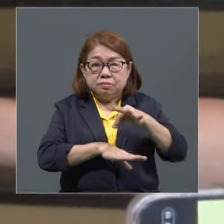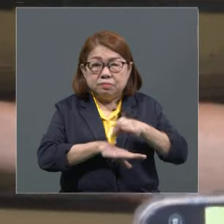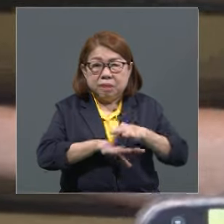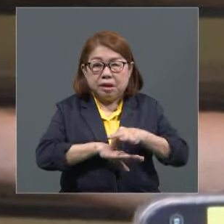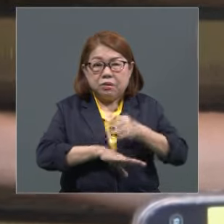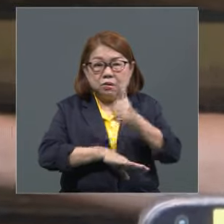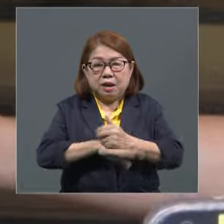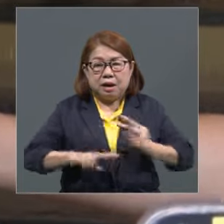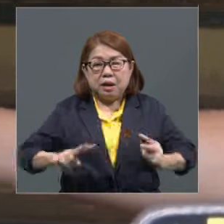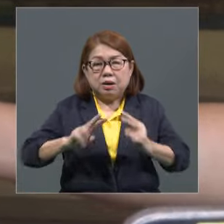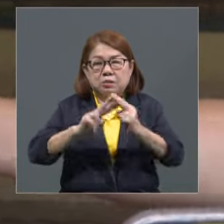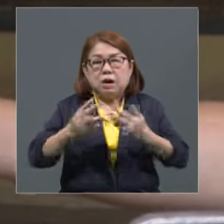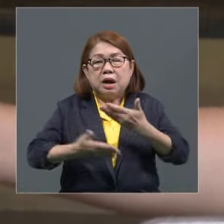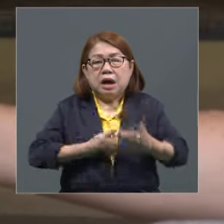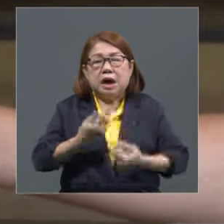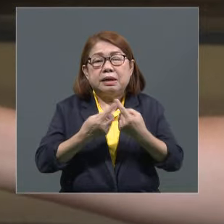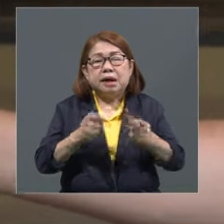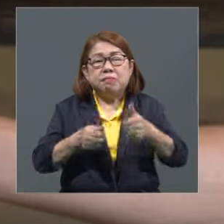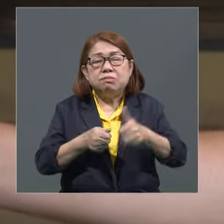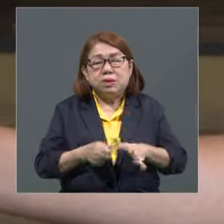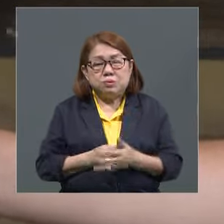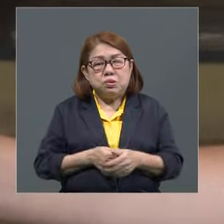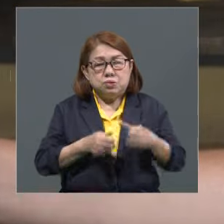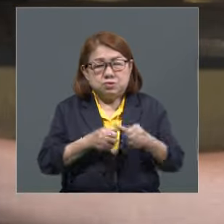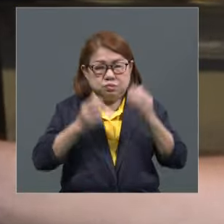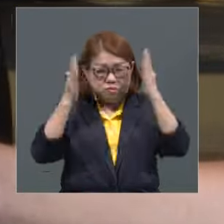าณิชย์ ค่ะแต่ตอนนี้คุณภูมิธรรมอยู่มาเลเซีย